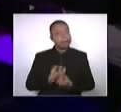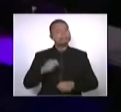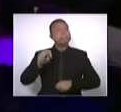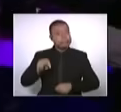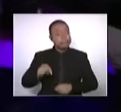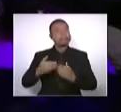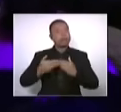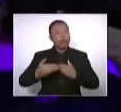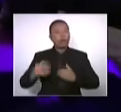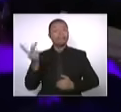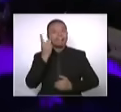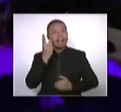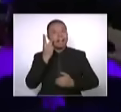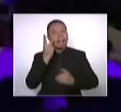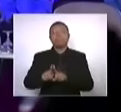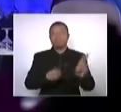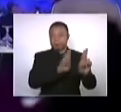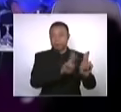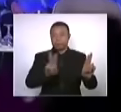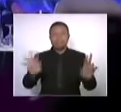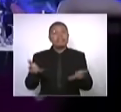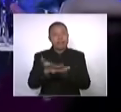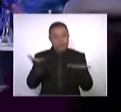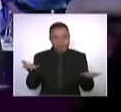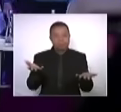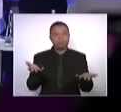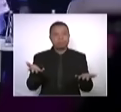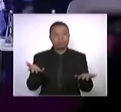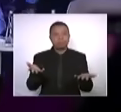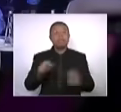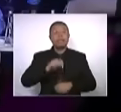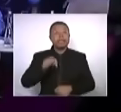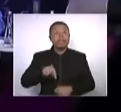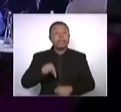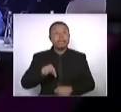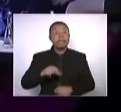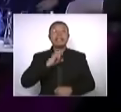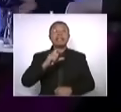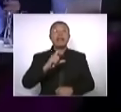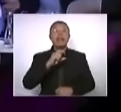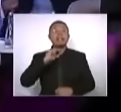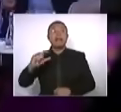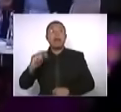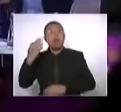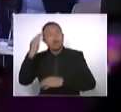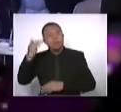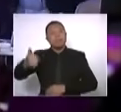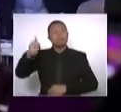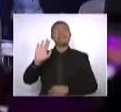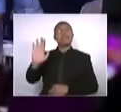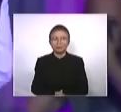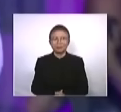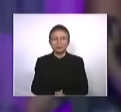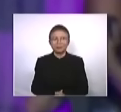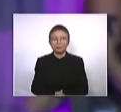seperti tadi yang saya maksud apa conusive obsive order orang menyanggap ini bilangnya cas on delivery karena gak tidak ini